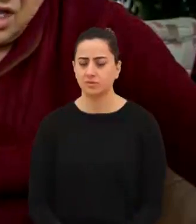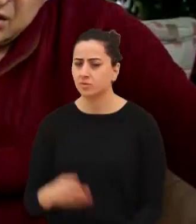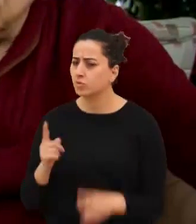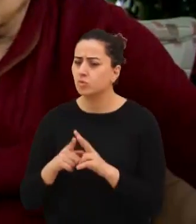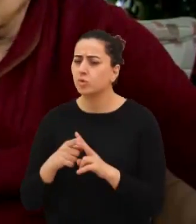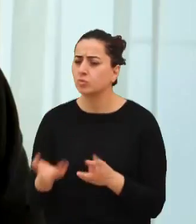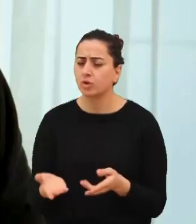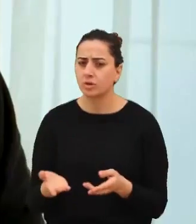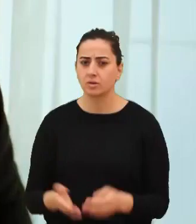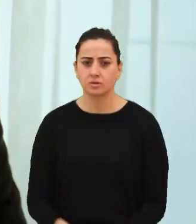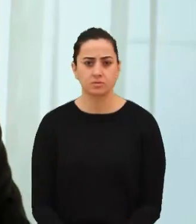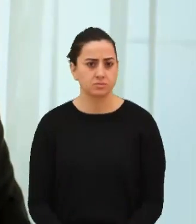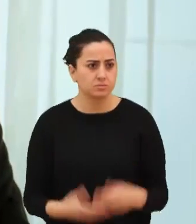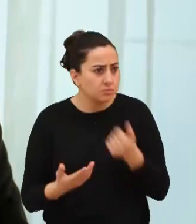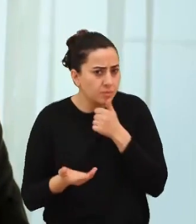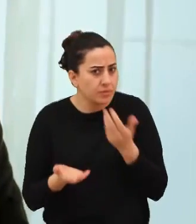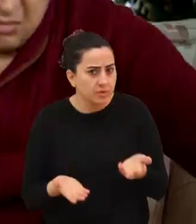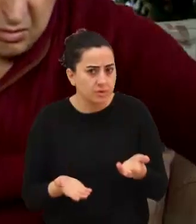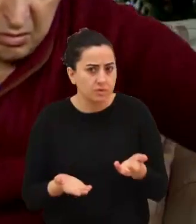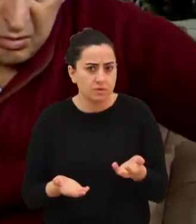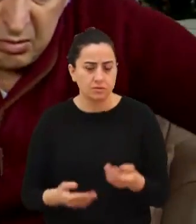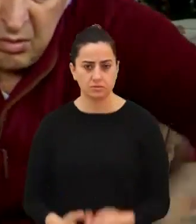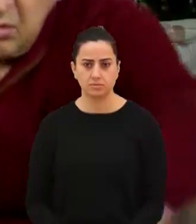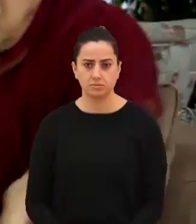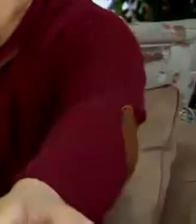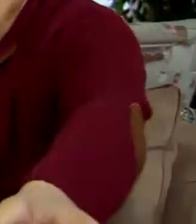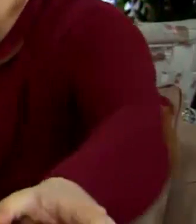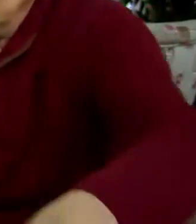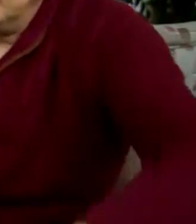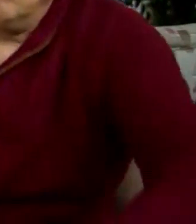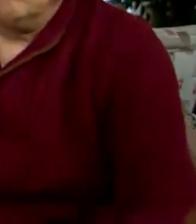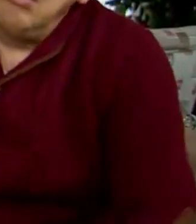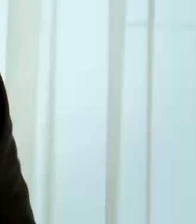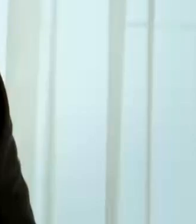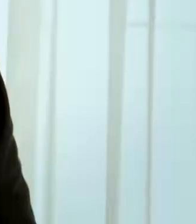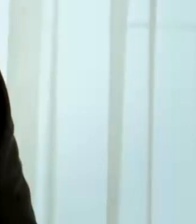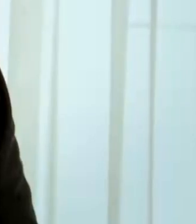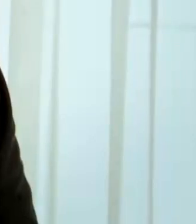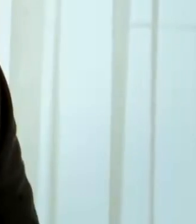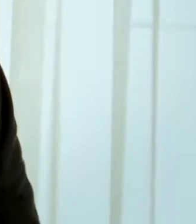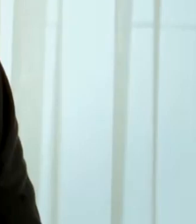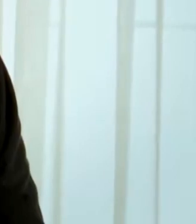Nurhan nedir bu? Ne nedir babacığım? Çantayı Nurhan'a çevirdi.